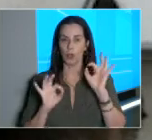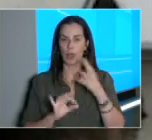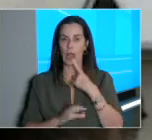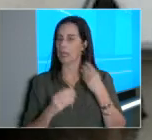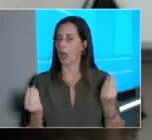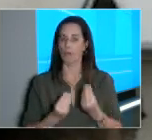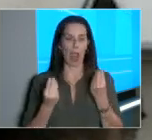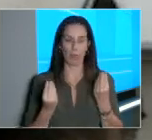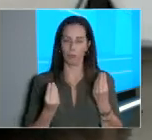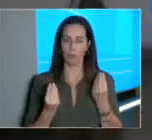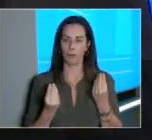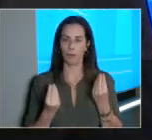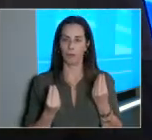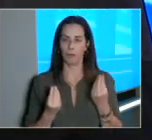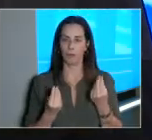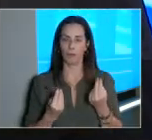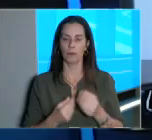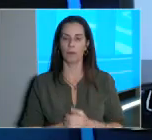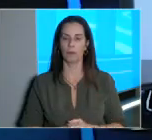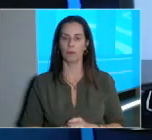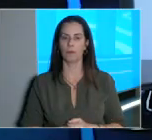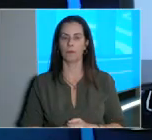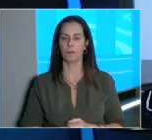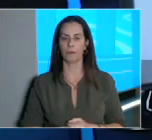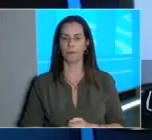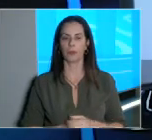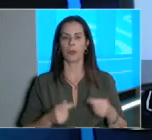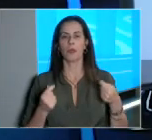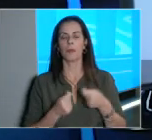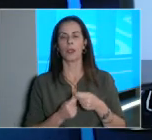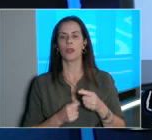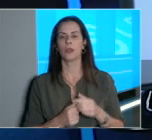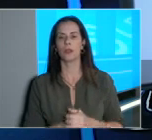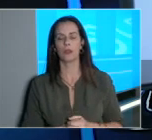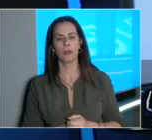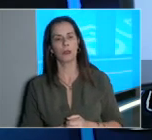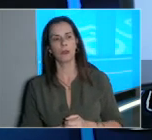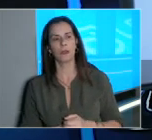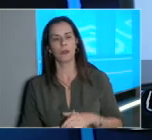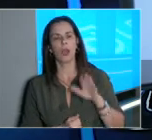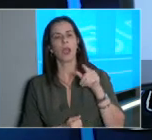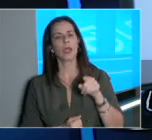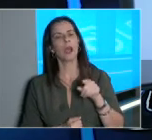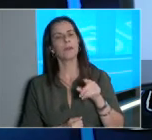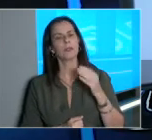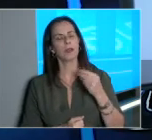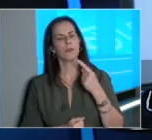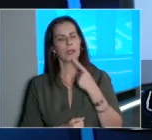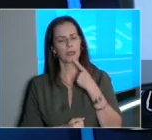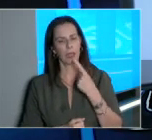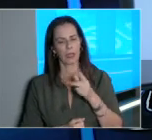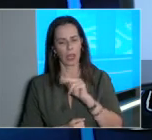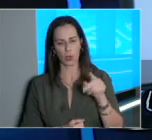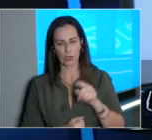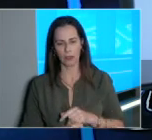את הדברים ולבטא אותם. כן, אפרופו חופש הביטוי, הבאנו את דוב אלברטה למשהו אחר לגמרי, אבל תכף נדבר גם על